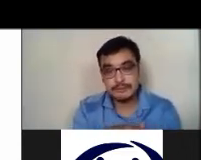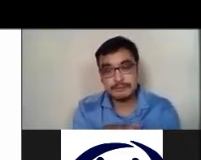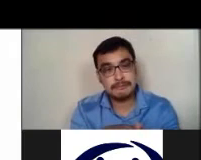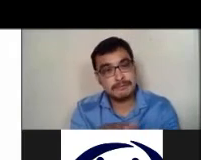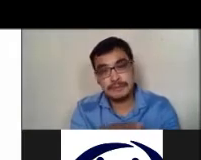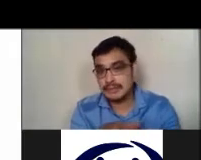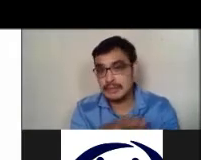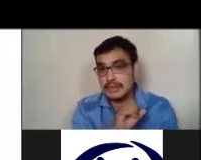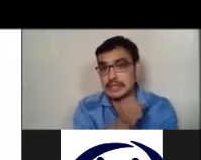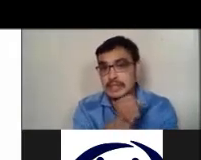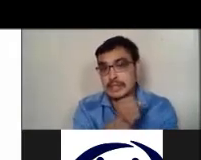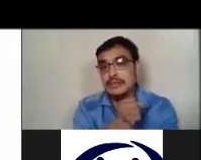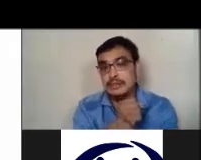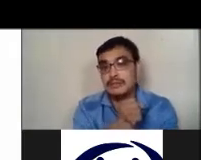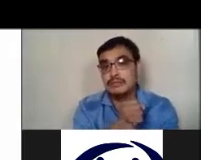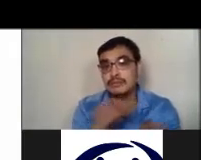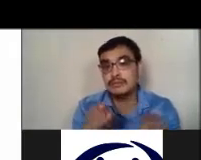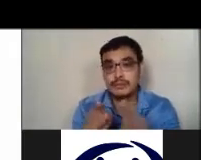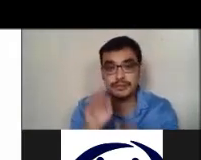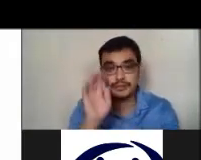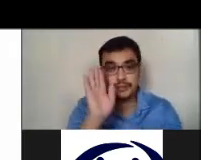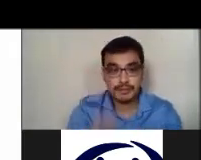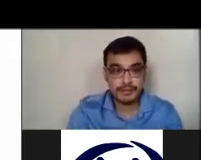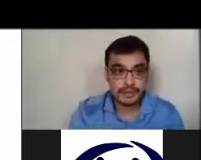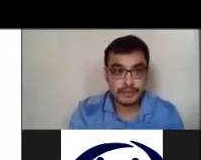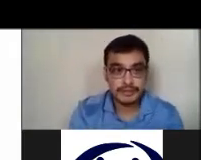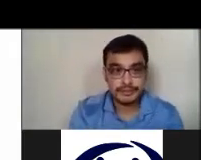रिस्क भएको ग्रुप हो. नेक्स्ट स्लाइड.